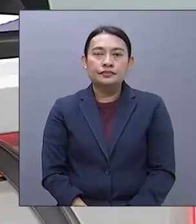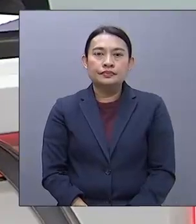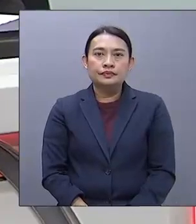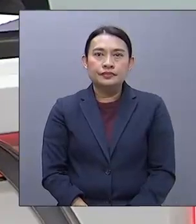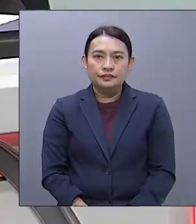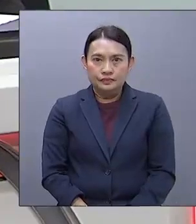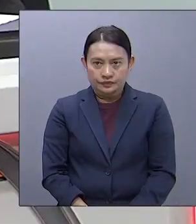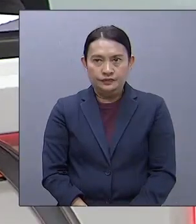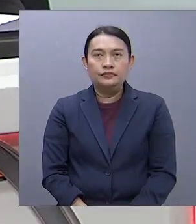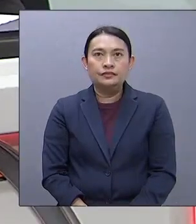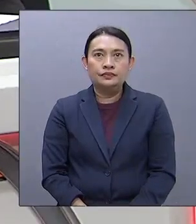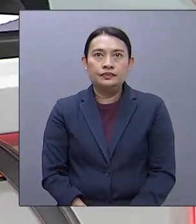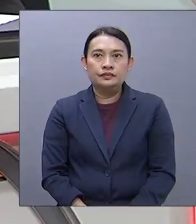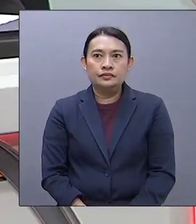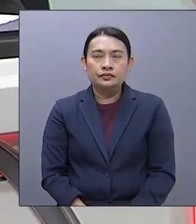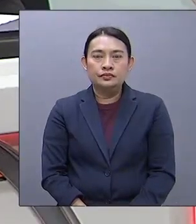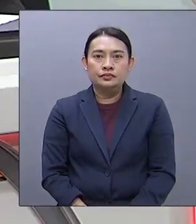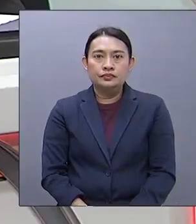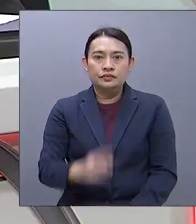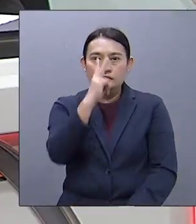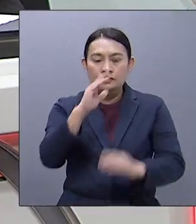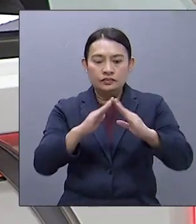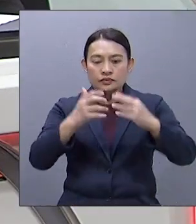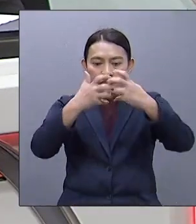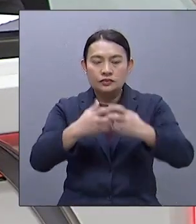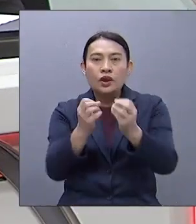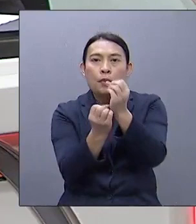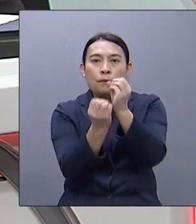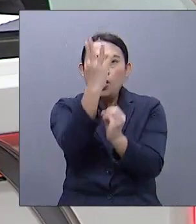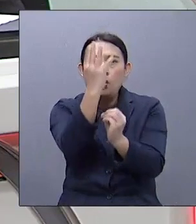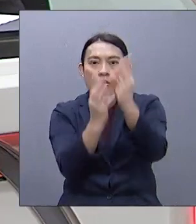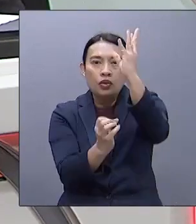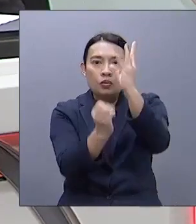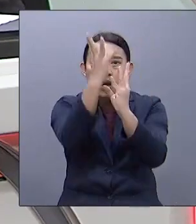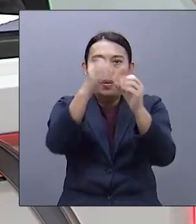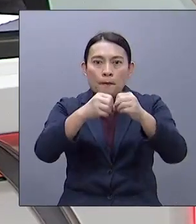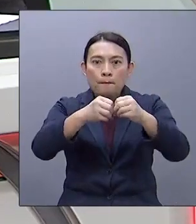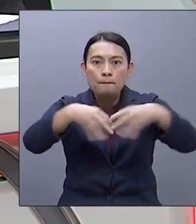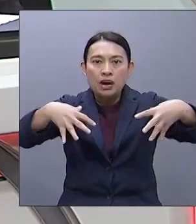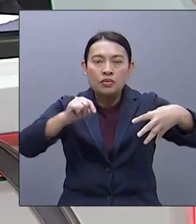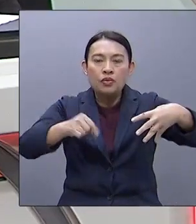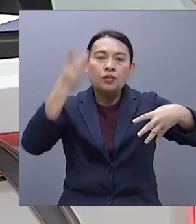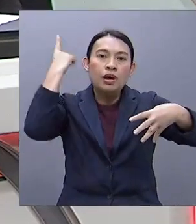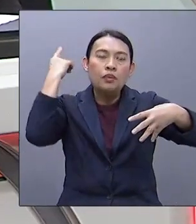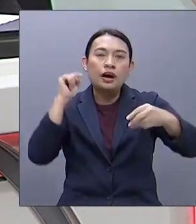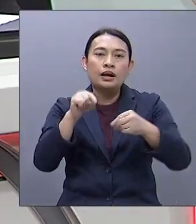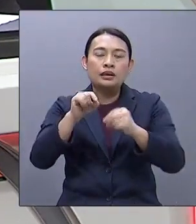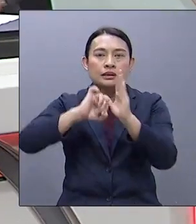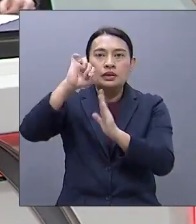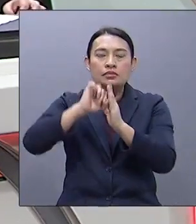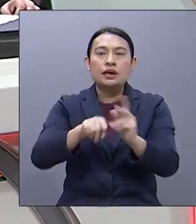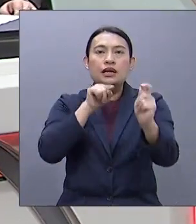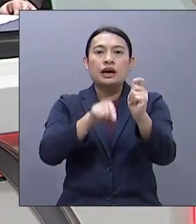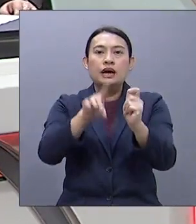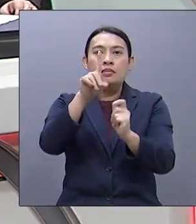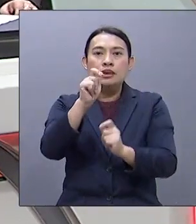ริ่มต้นกับเหตุการณ์ที่โรงงานพลุระเบิดที่อำเภอดอยสะเก็ดจังหวัดเชียงใหม่เมื่อวานนี้นะคะผลกระทบเกิดขึ้นกับชาวบ้านที่เขาอาศั